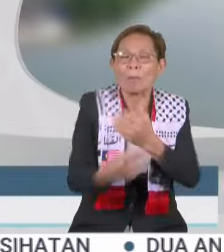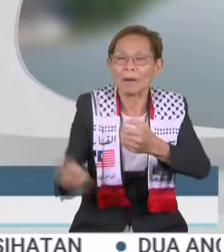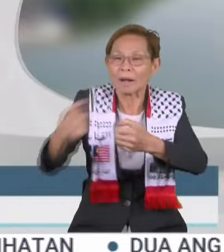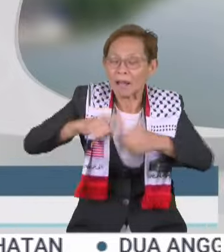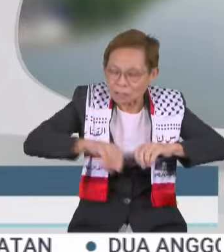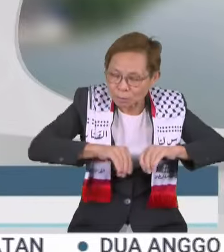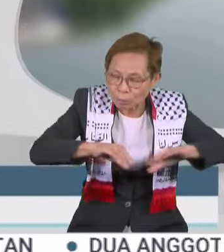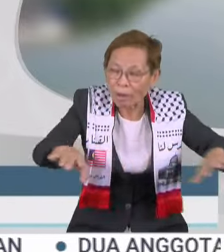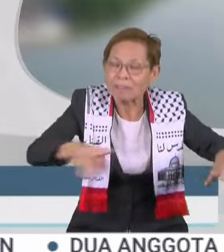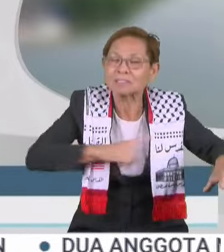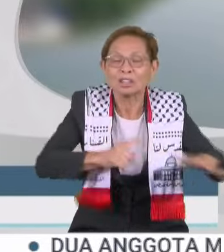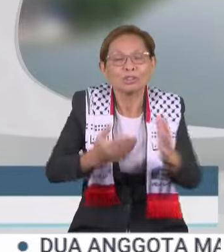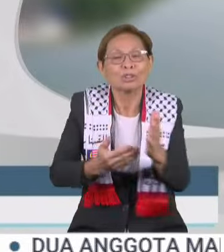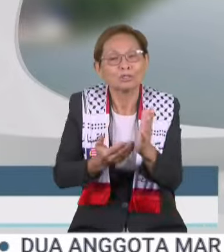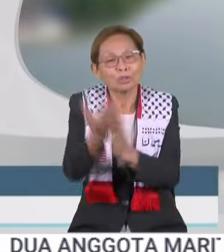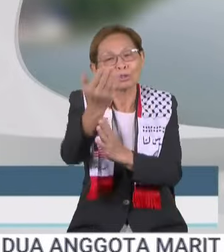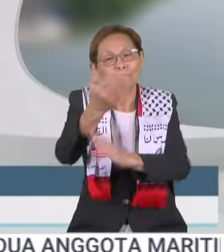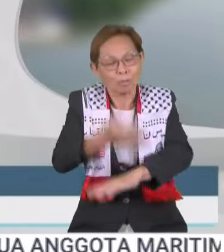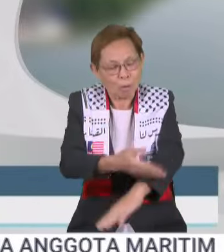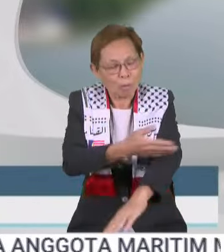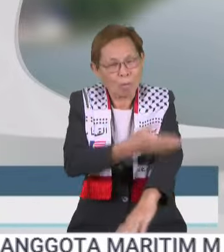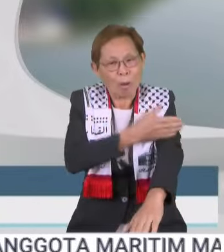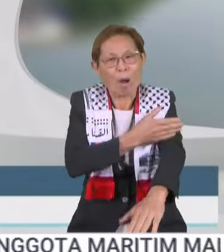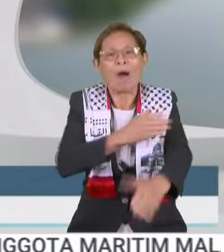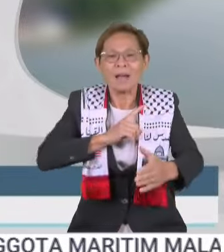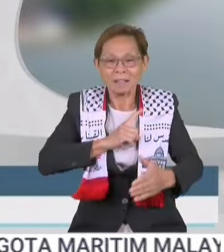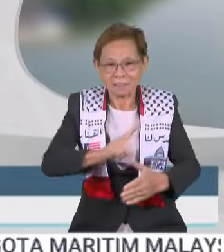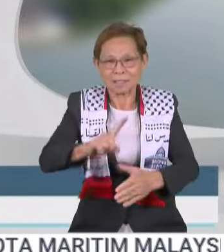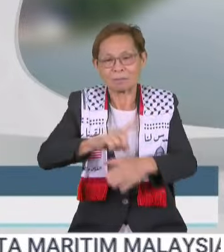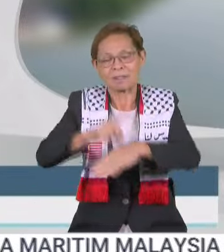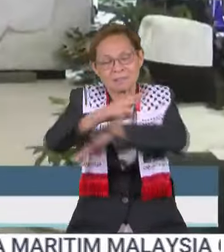dakwah sekaligus meningkatkan syiar Islam di negeri ini.